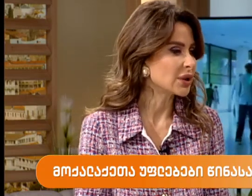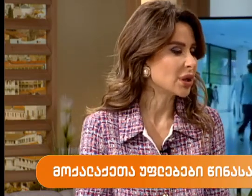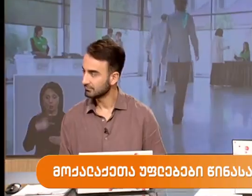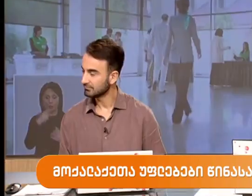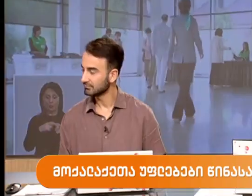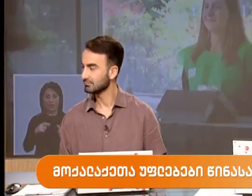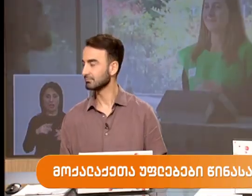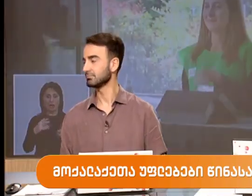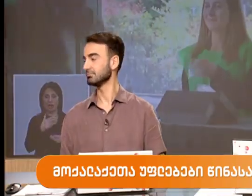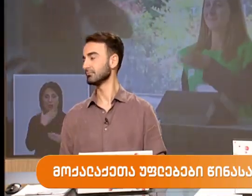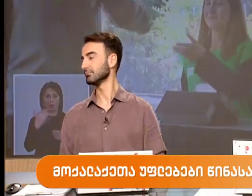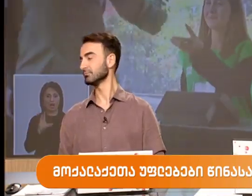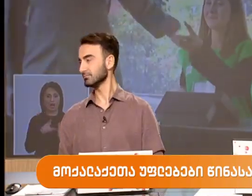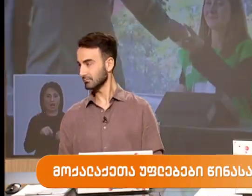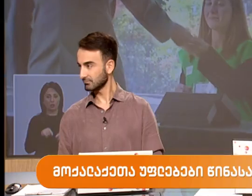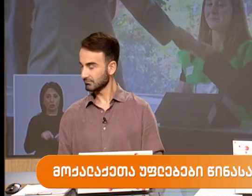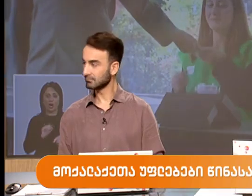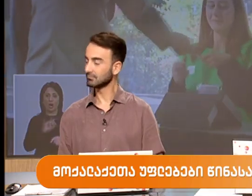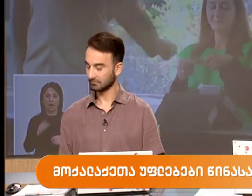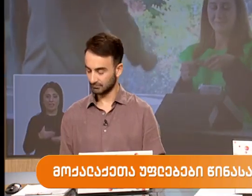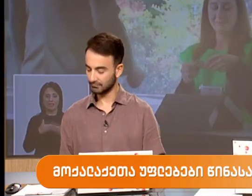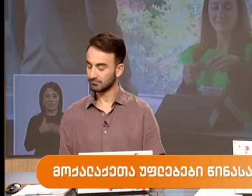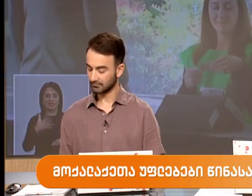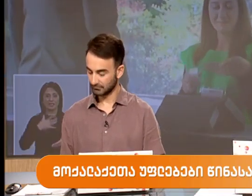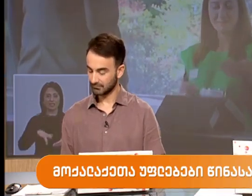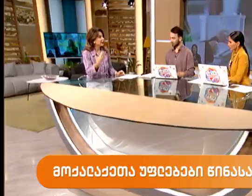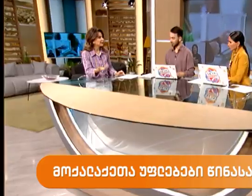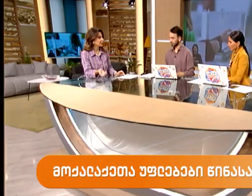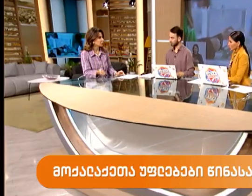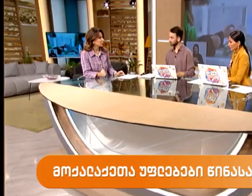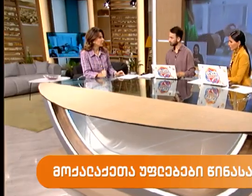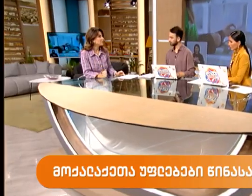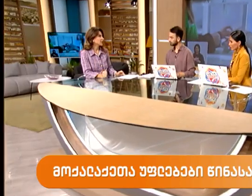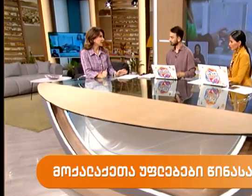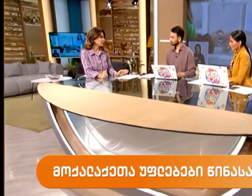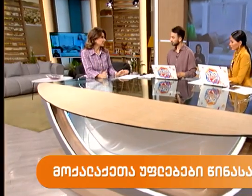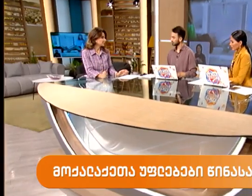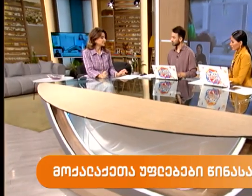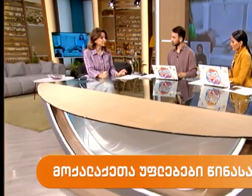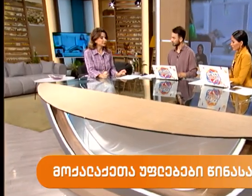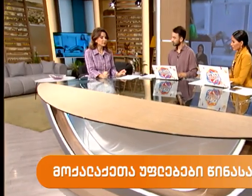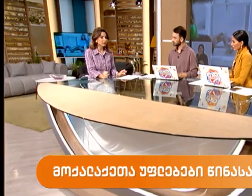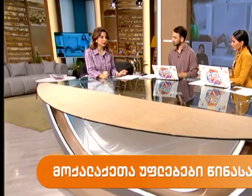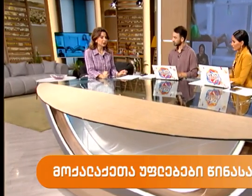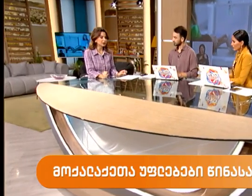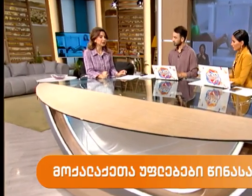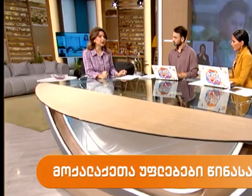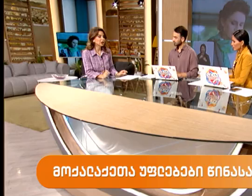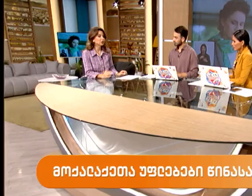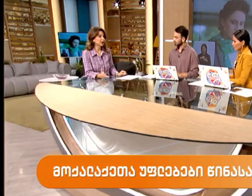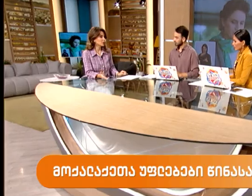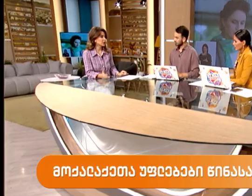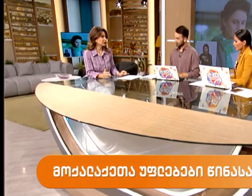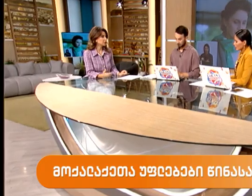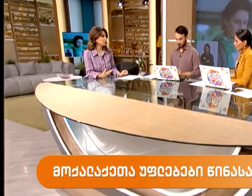აქ გასათვალისწინებელი არის ის, რომ აუცილებლად 5%-იანი ბარიერი უნდა ჰქონდეს გადალახული აი ამ პარტიას,